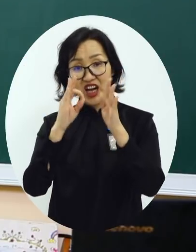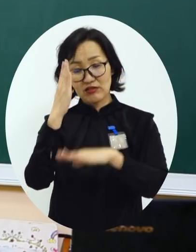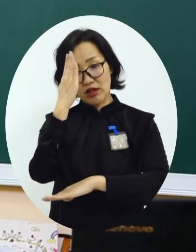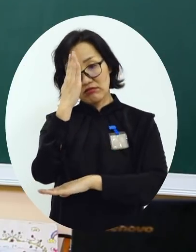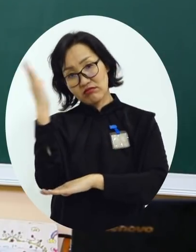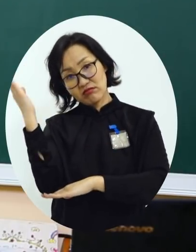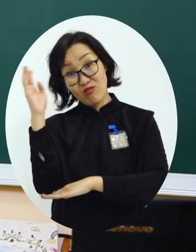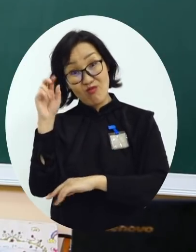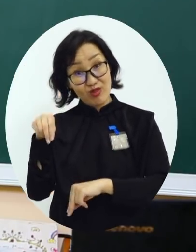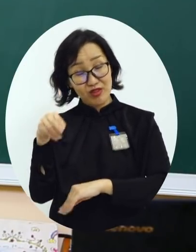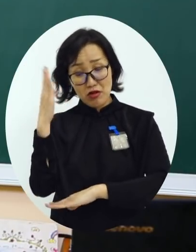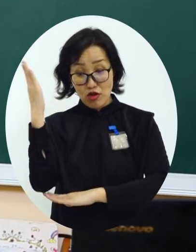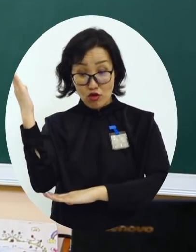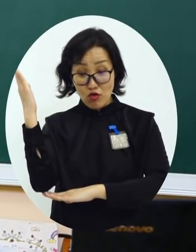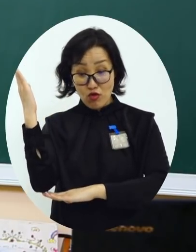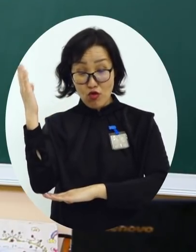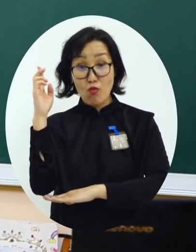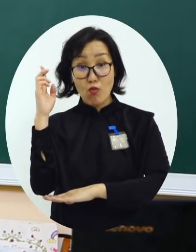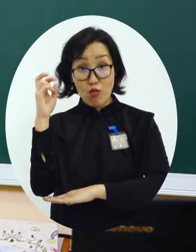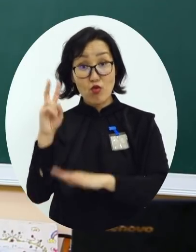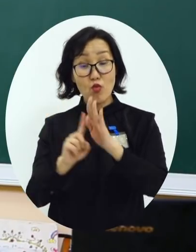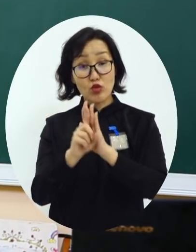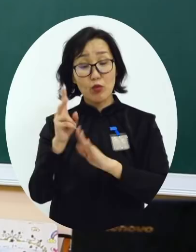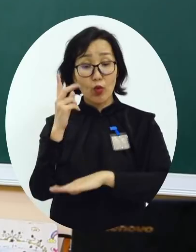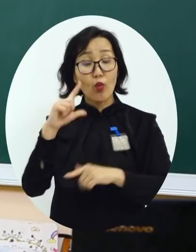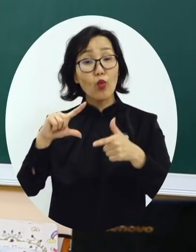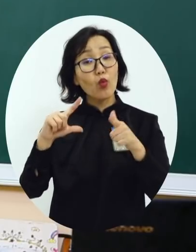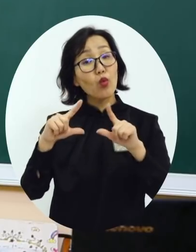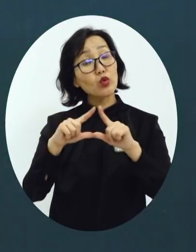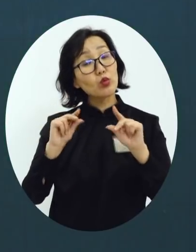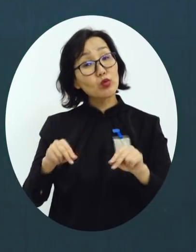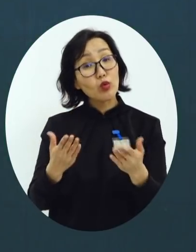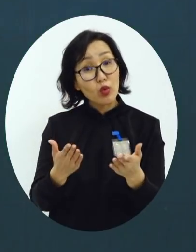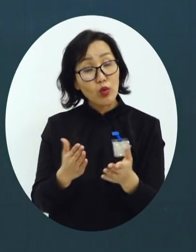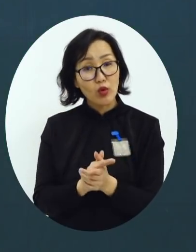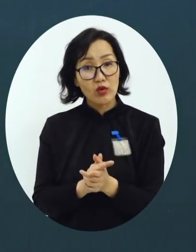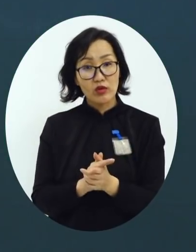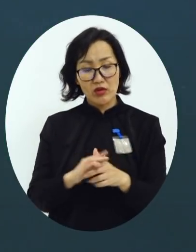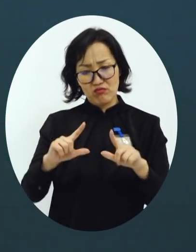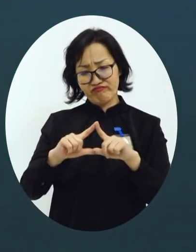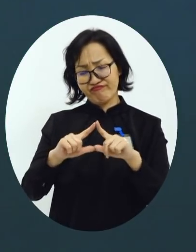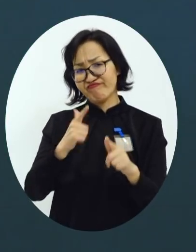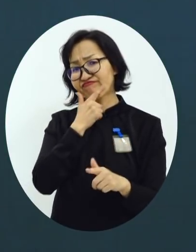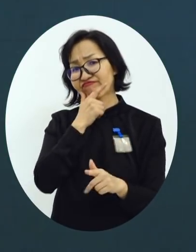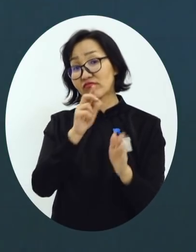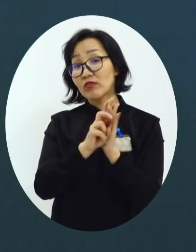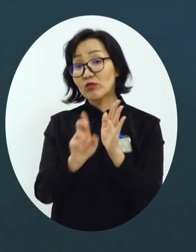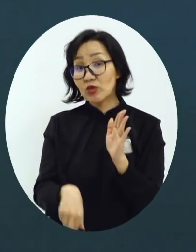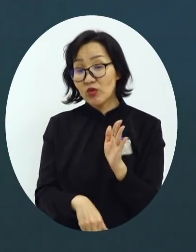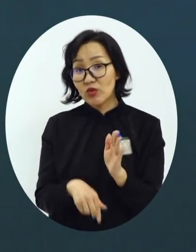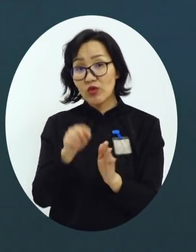нь. Тэгвэл аль нэгнэр мохоо өнцөг үүсгэх энэ гурвалжин болж чадах уу? Өө зүйтэй. Гурвалжин болж чадахгүй